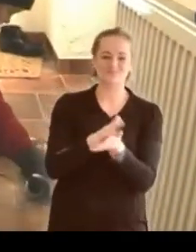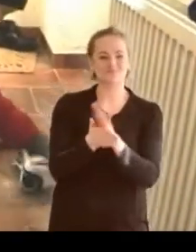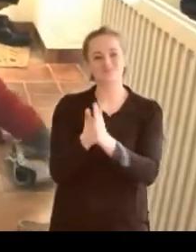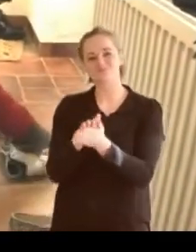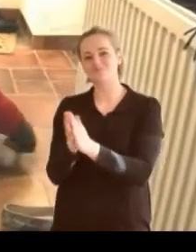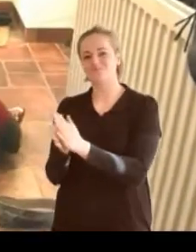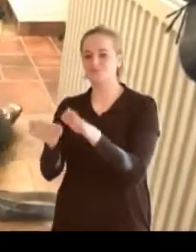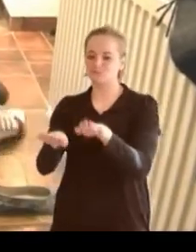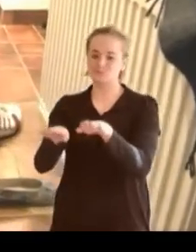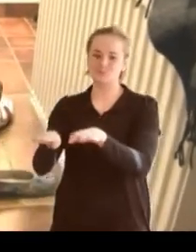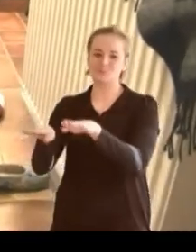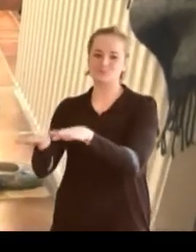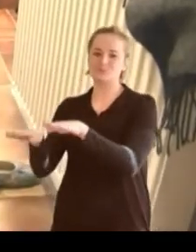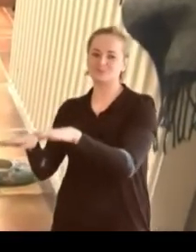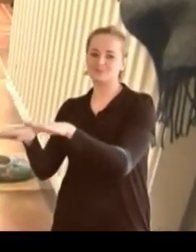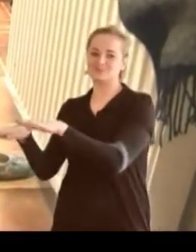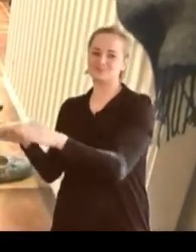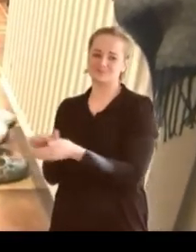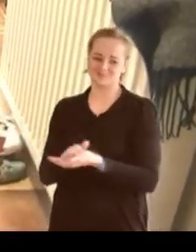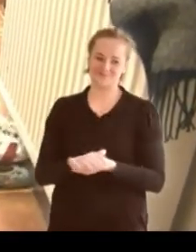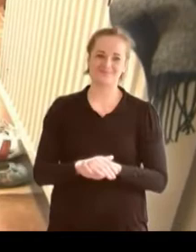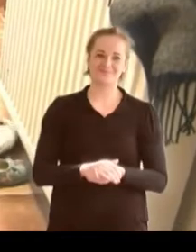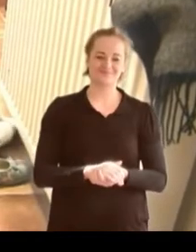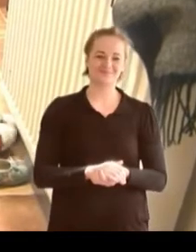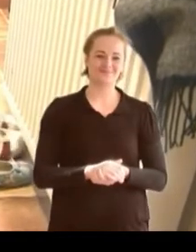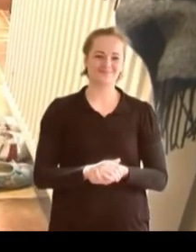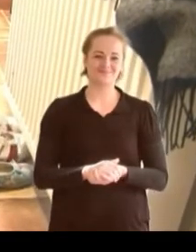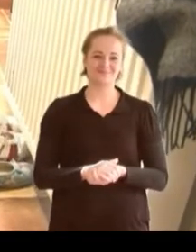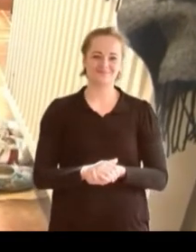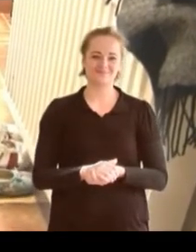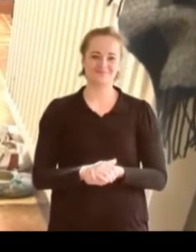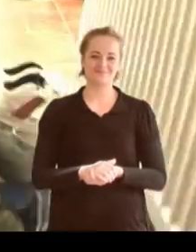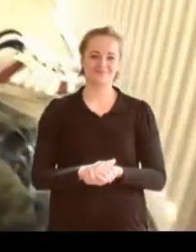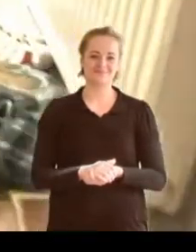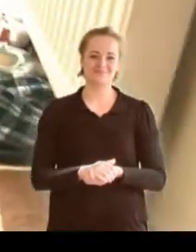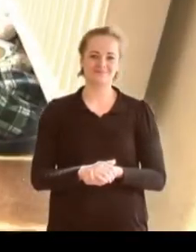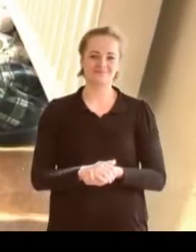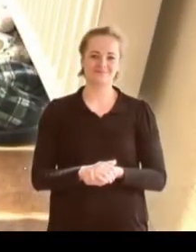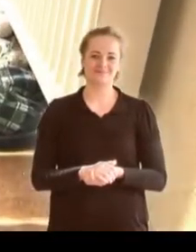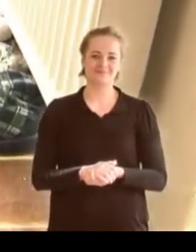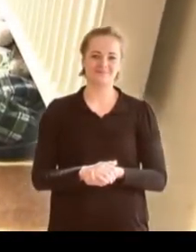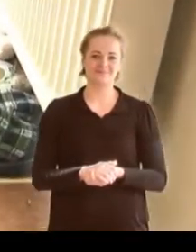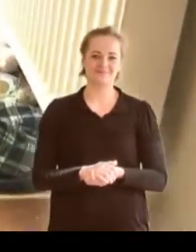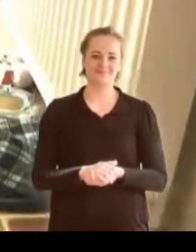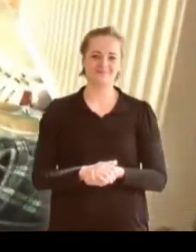Aurimas pakėlė nuo žemės batus ir tvarkingai padėjo į vietą.